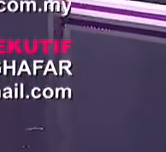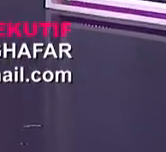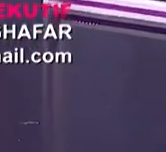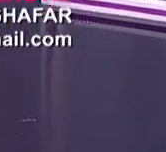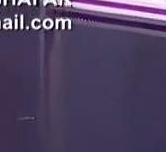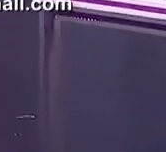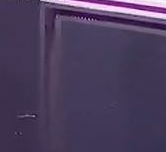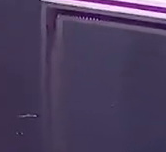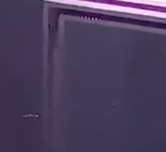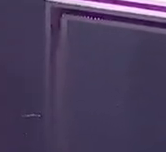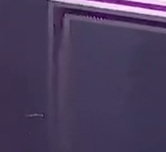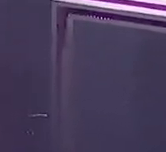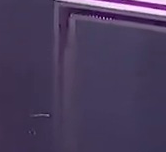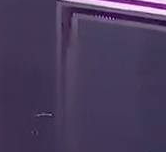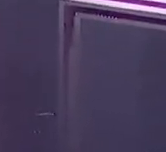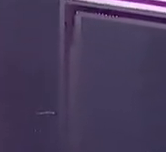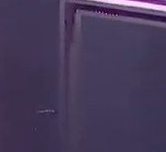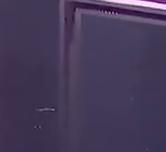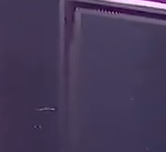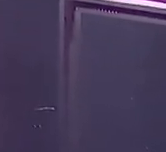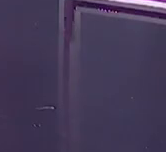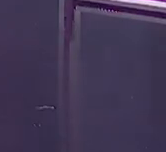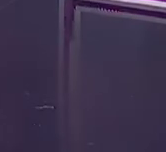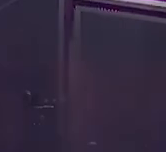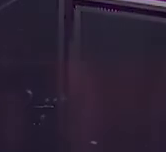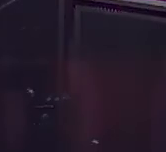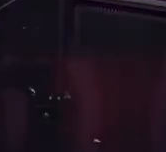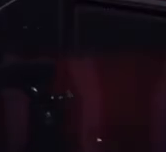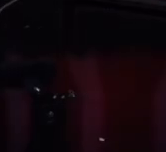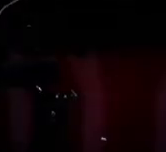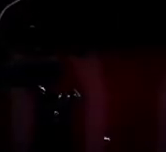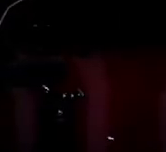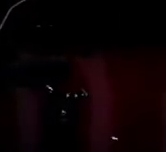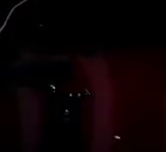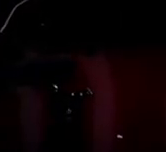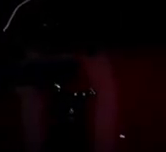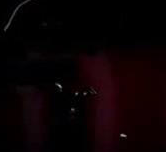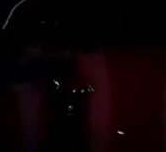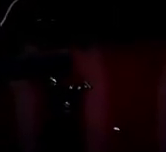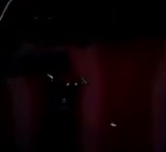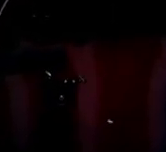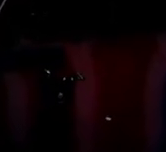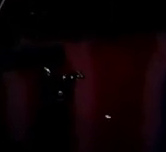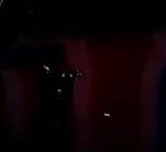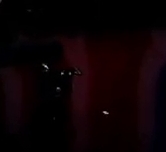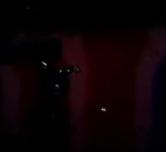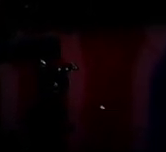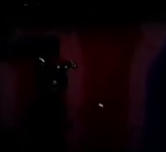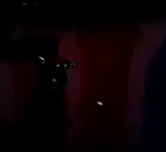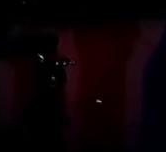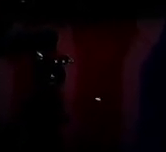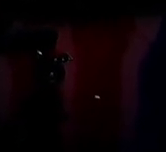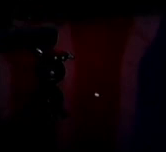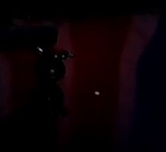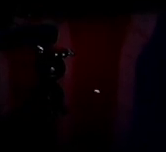Oke setelah sama indahnya suasana kita di hari ini